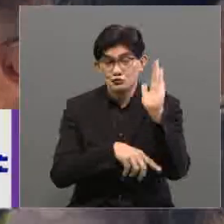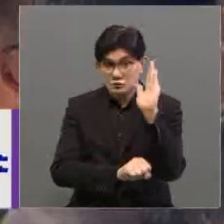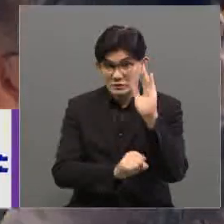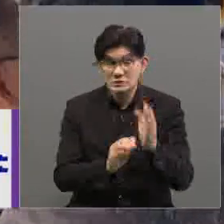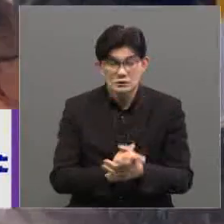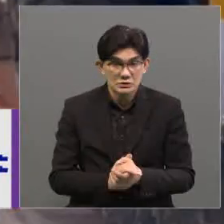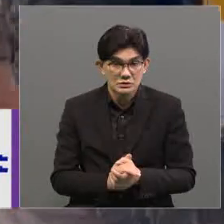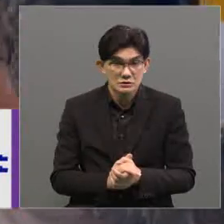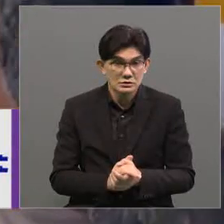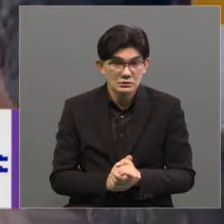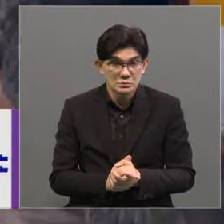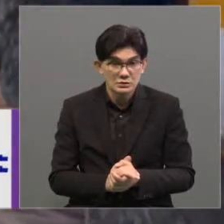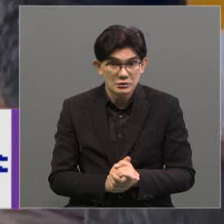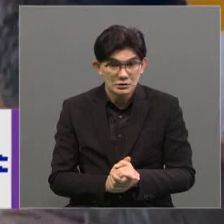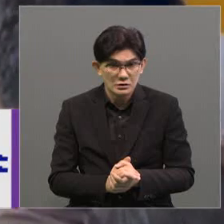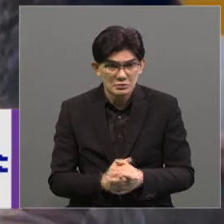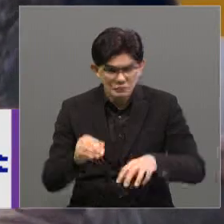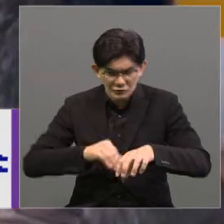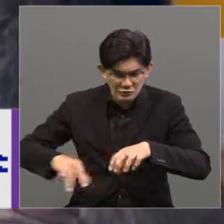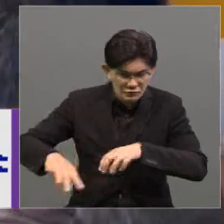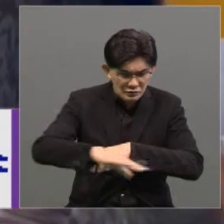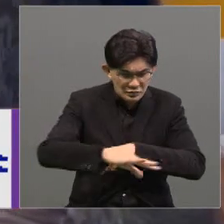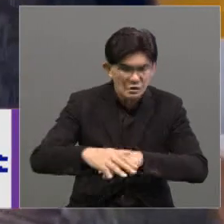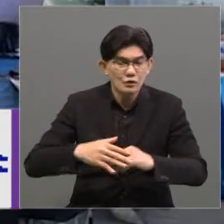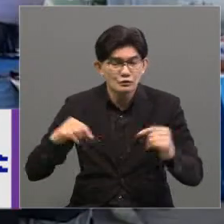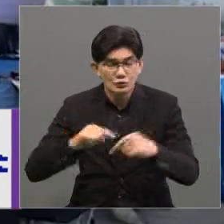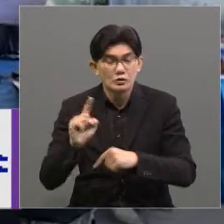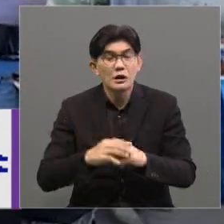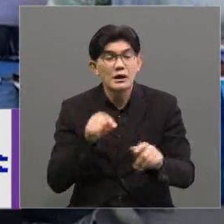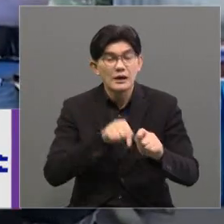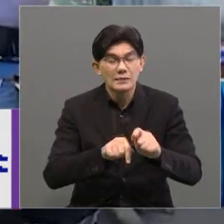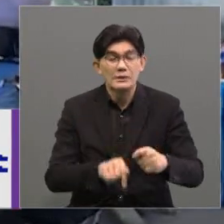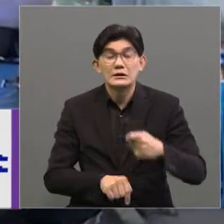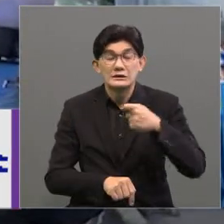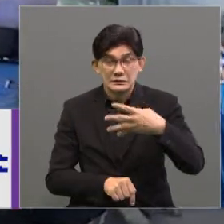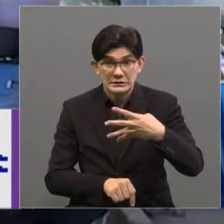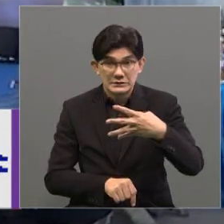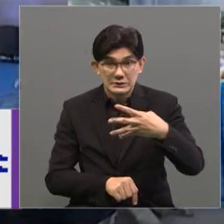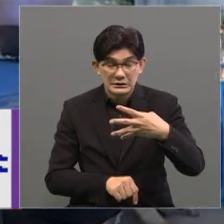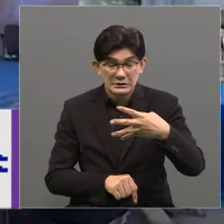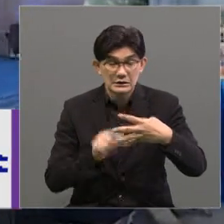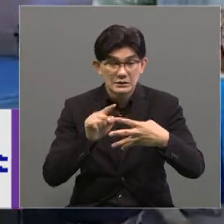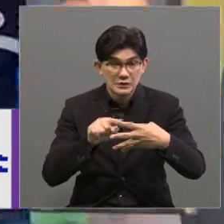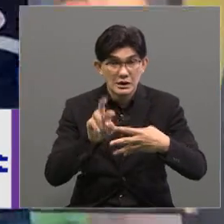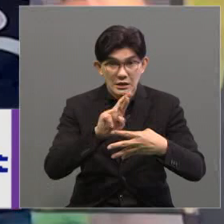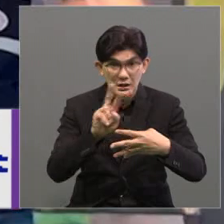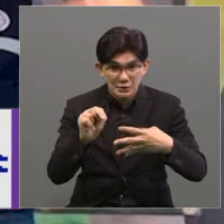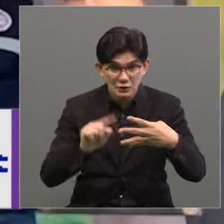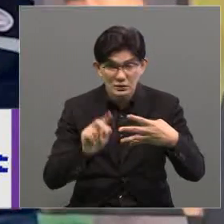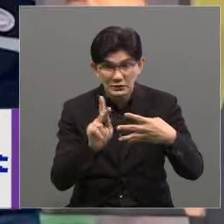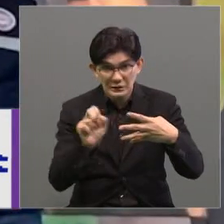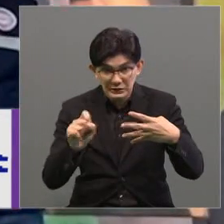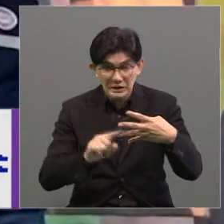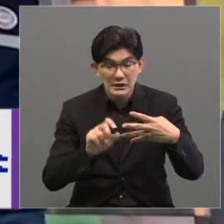าซึ่งนะครอบคลุมพื้นที่คาบสมุทรสทิงพระในพื้นที่4อำเภอของจังหวัดสงขลานะครับก็คืออำเภอระโนดกระแ